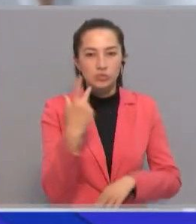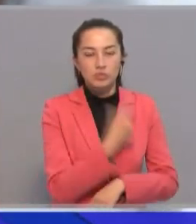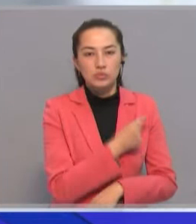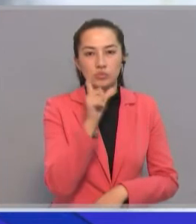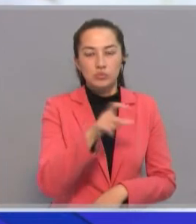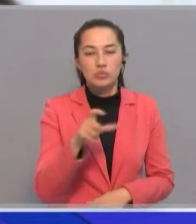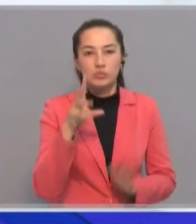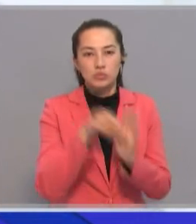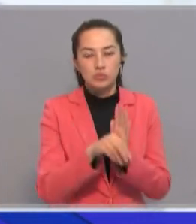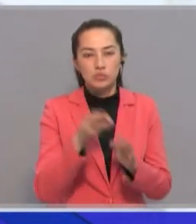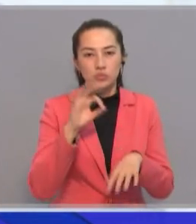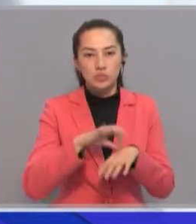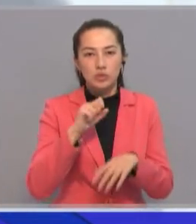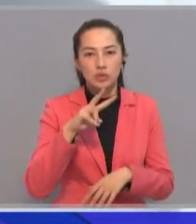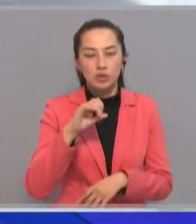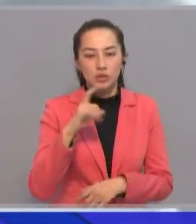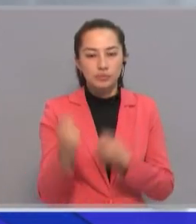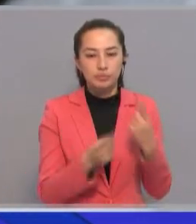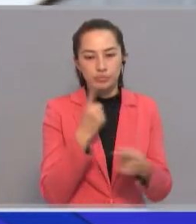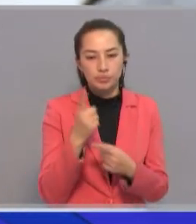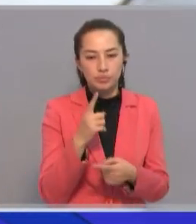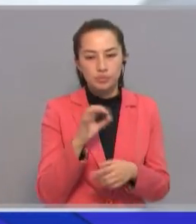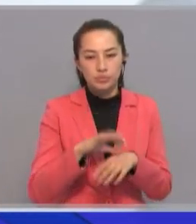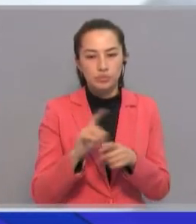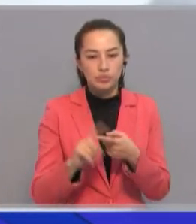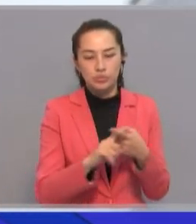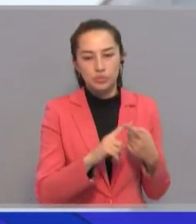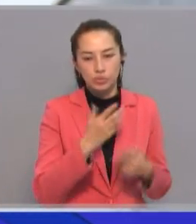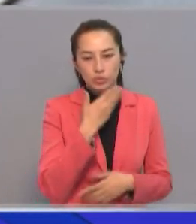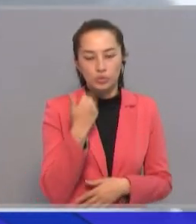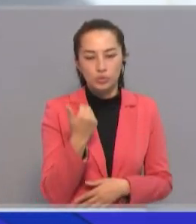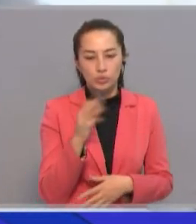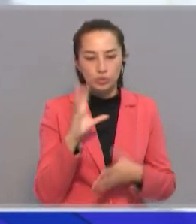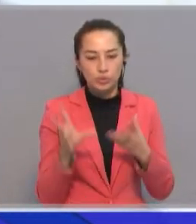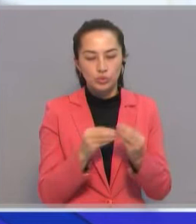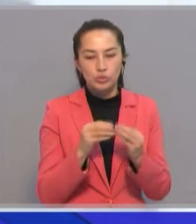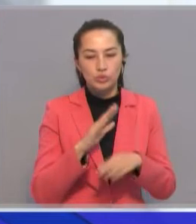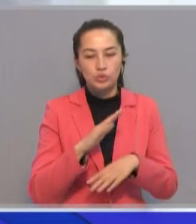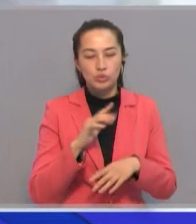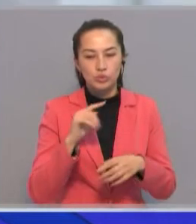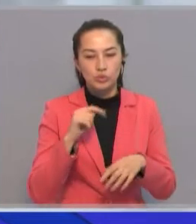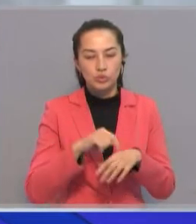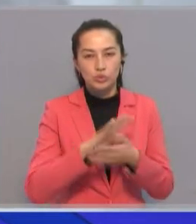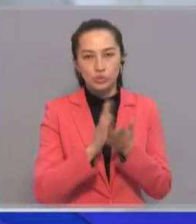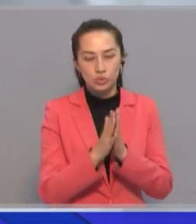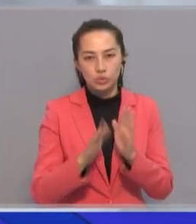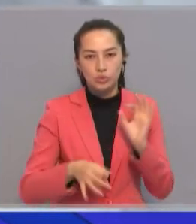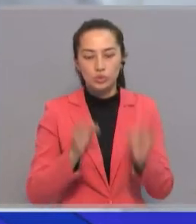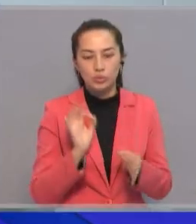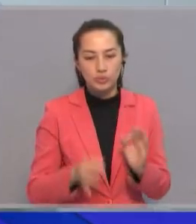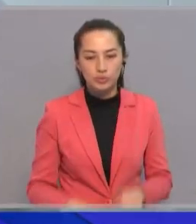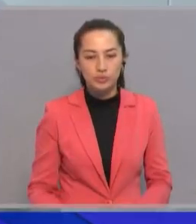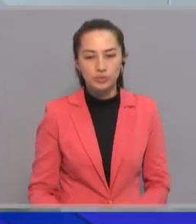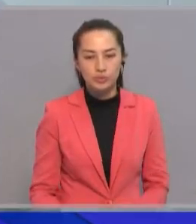адамдардың ішінде ешқайсында бір аллергиялық реакциялар немесе ауыр асқынулар тіркелген жоқ. Барлығының жағдайы өте